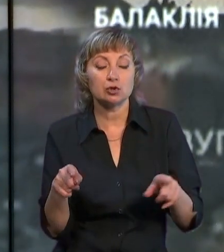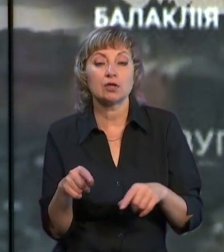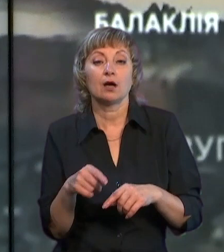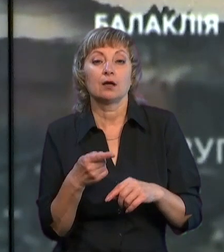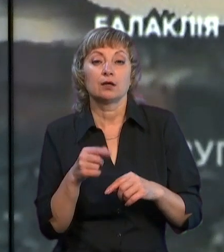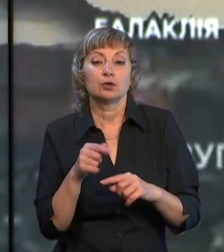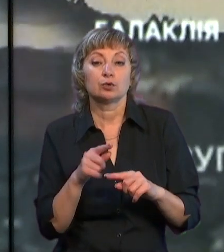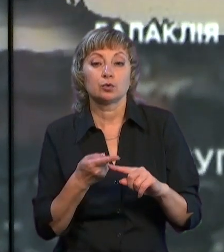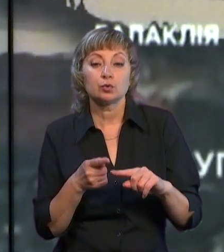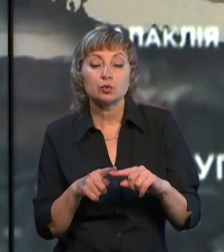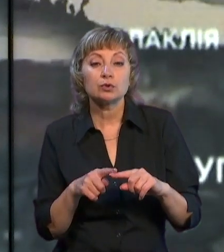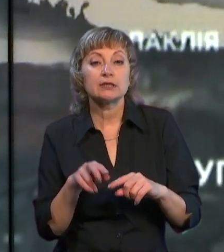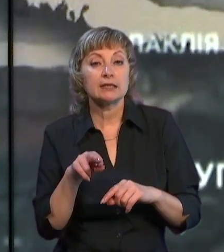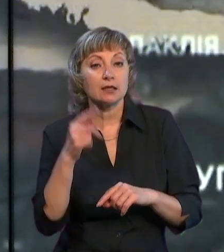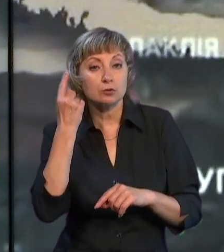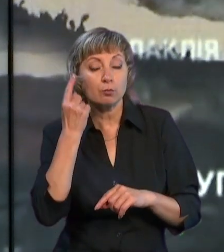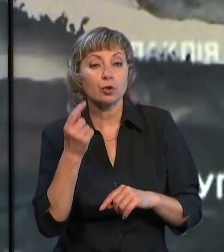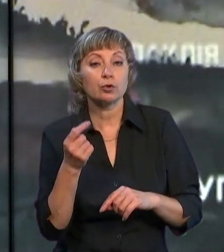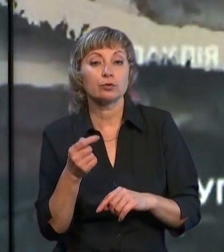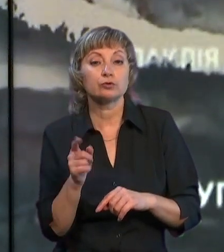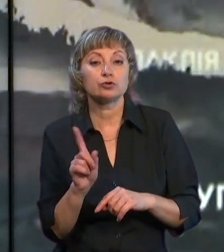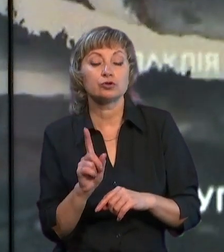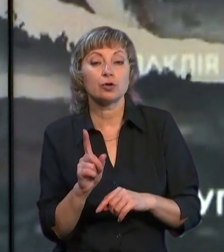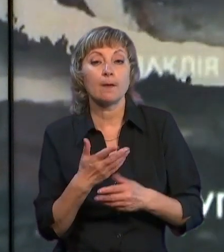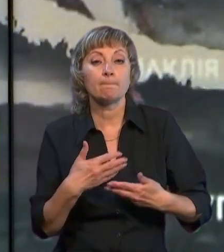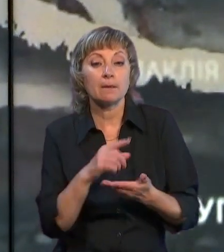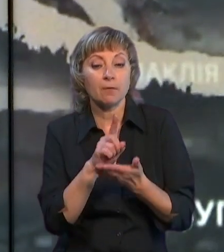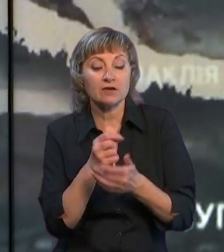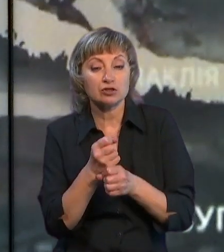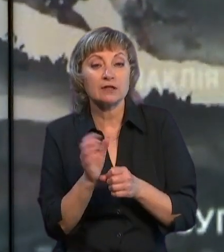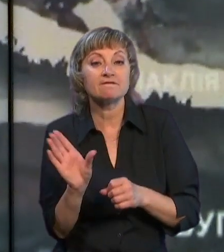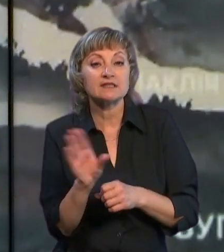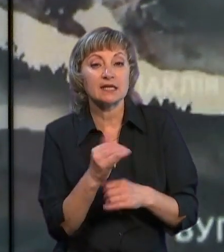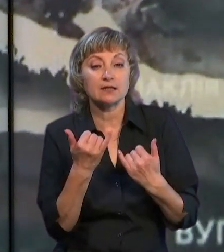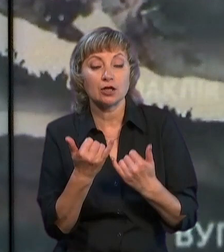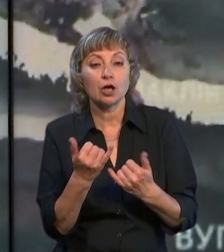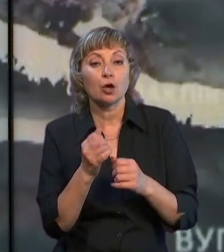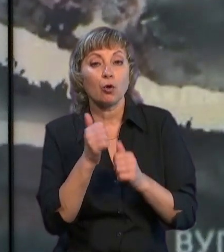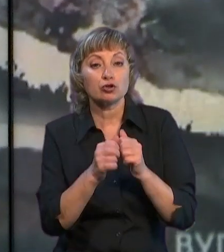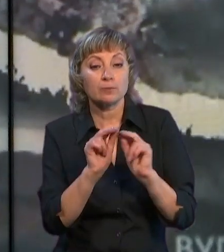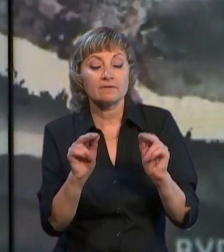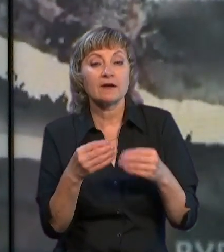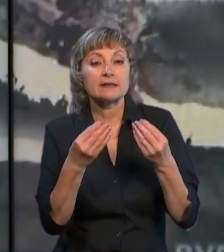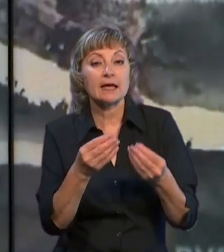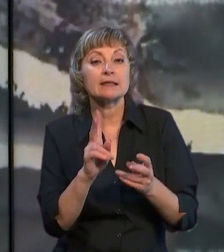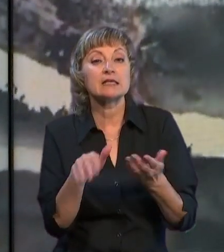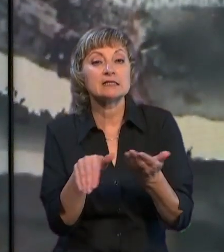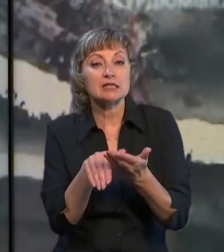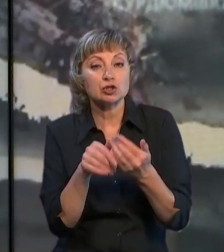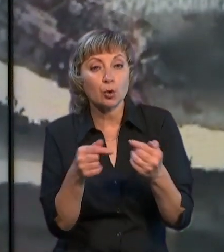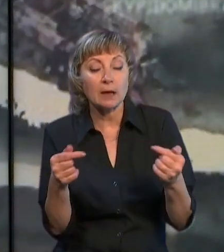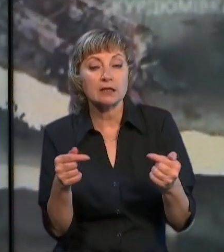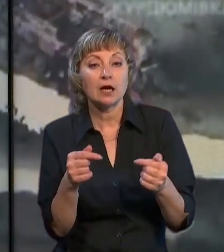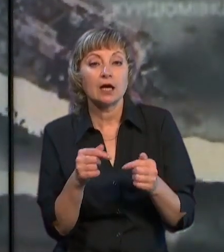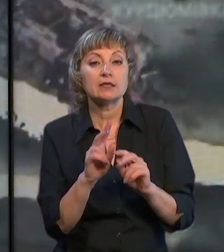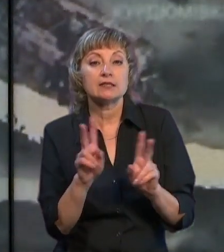тут я думаю, що ми маємо зробити все для того, щоб кожному вчителю віддати якийсь інструмент, яким він би